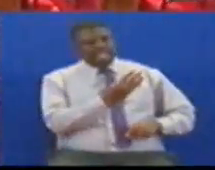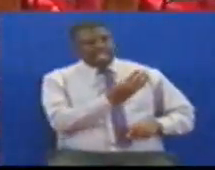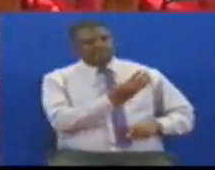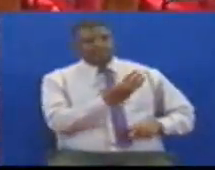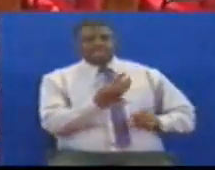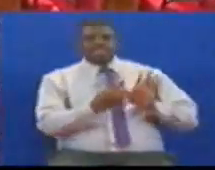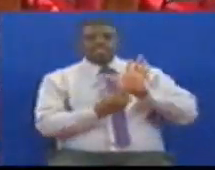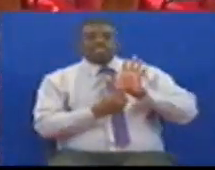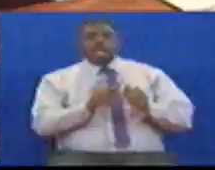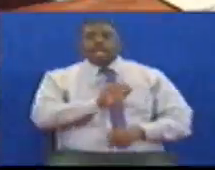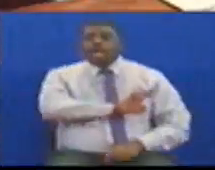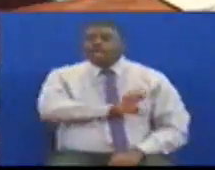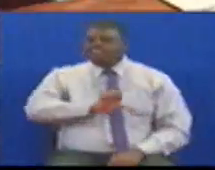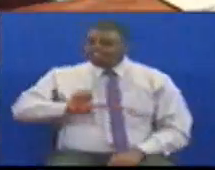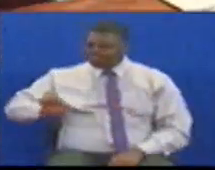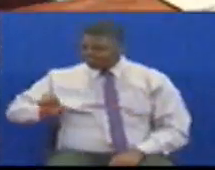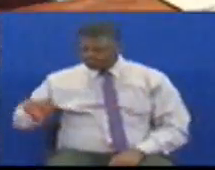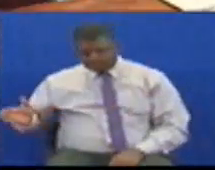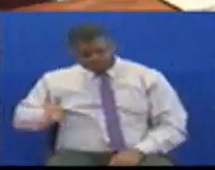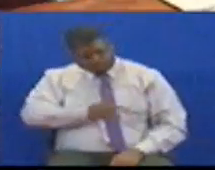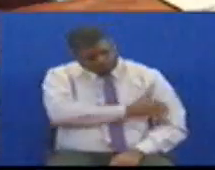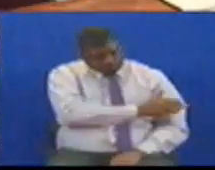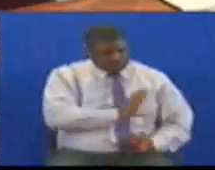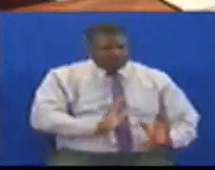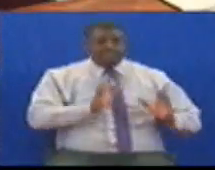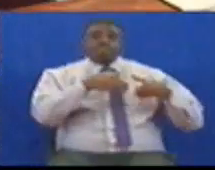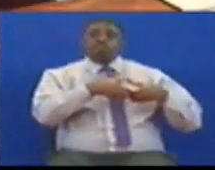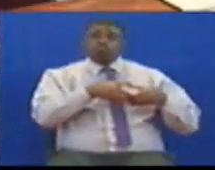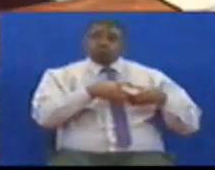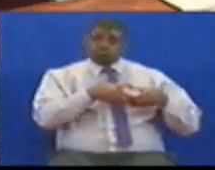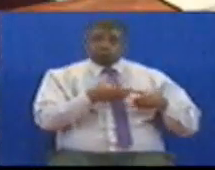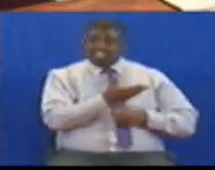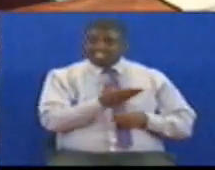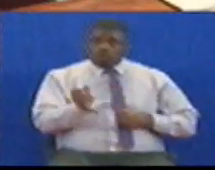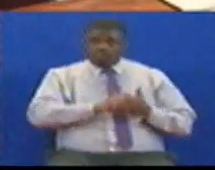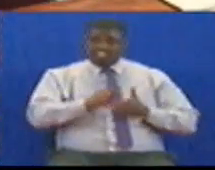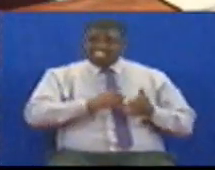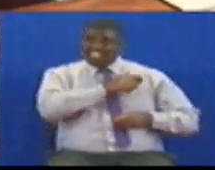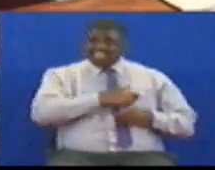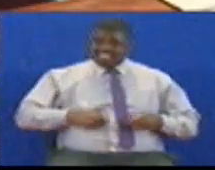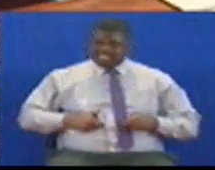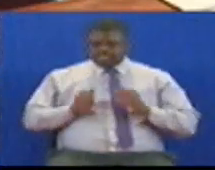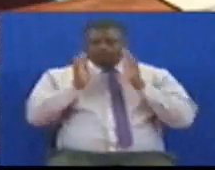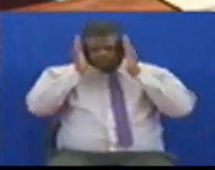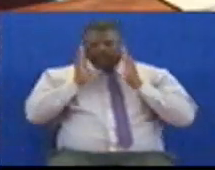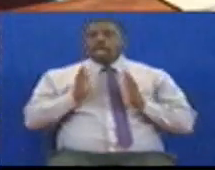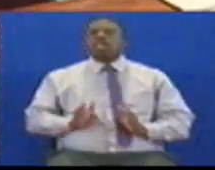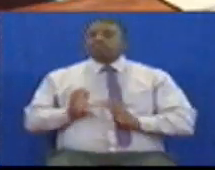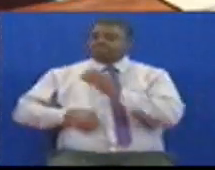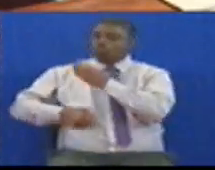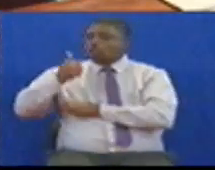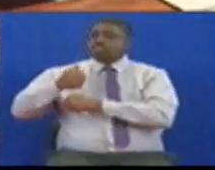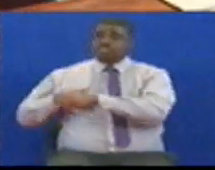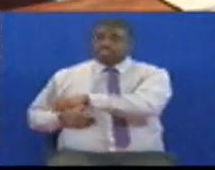608,155,446. Fungu namba 33, ofisi ya Rais Sekretarieti ya Maadili ya Viongozi wa Umma,